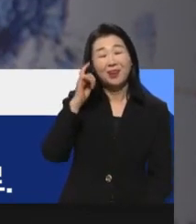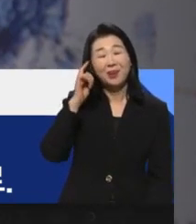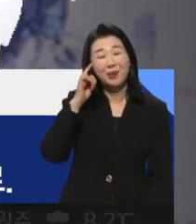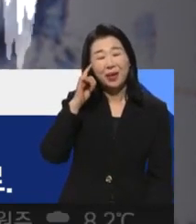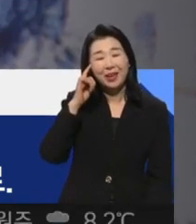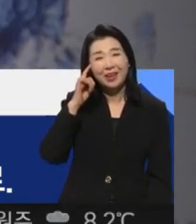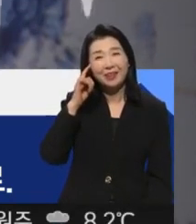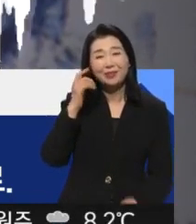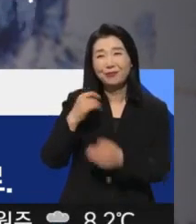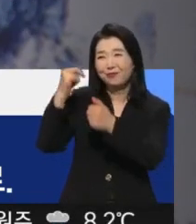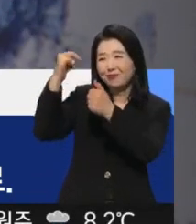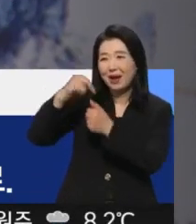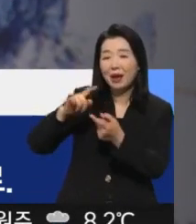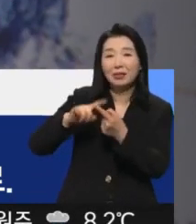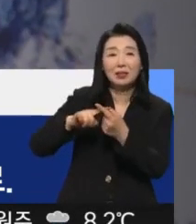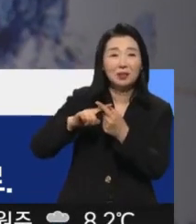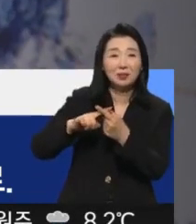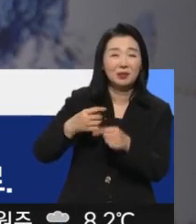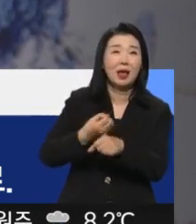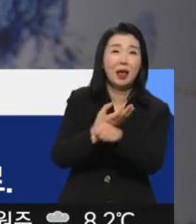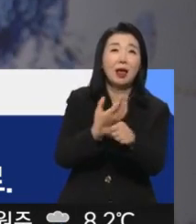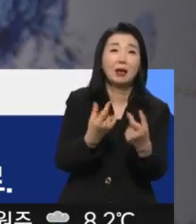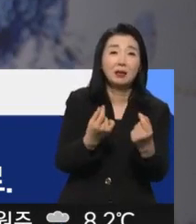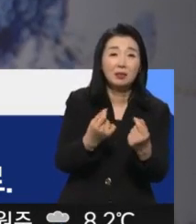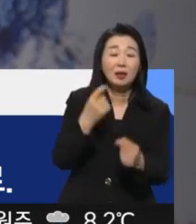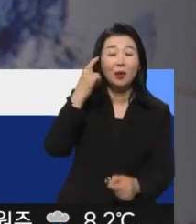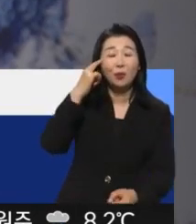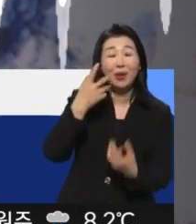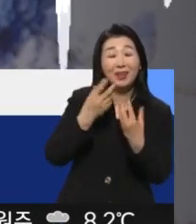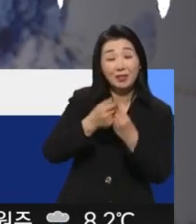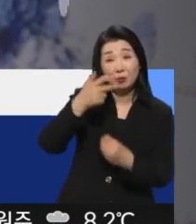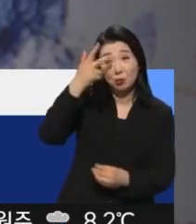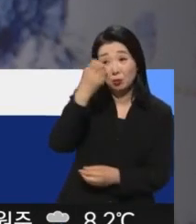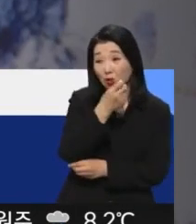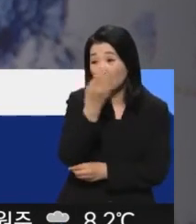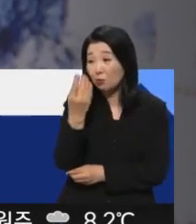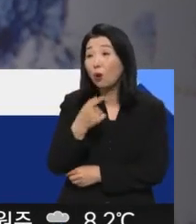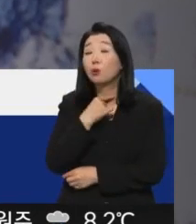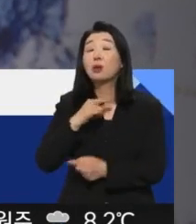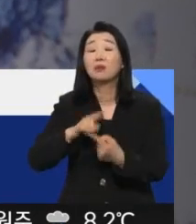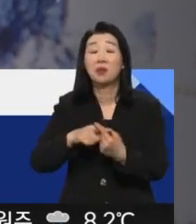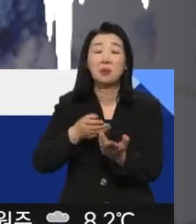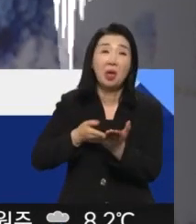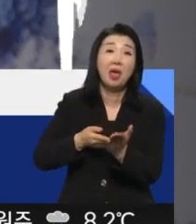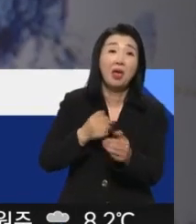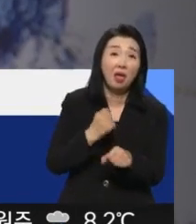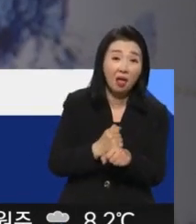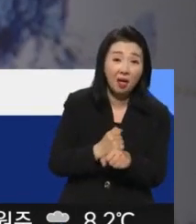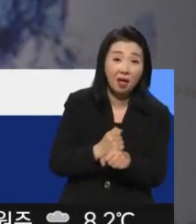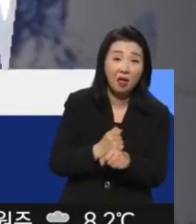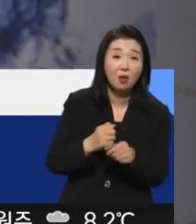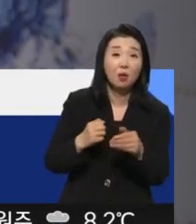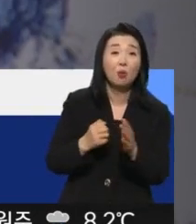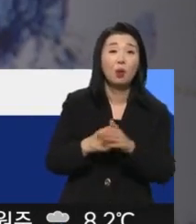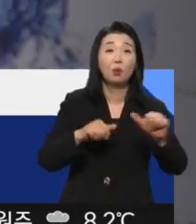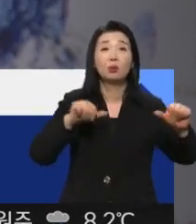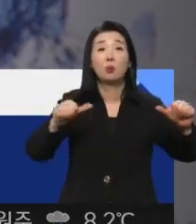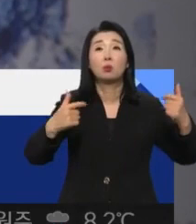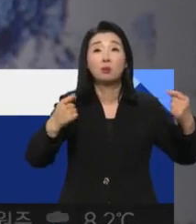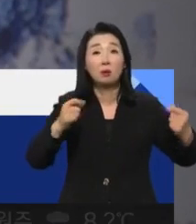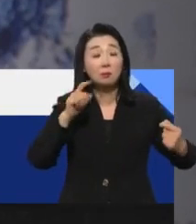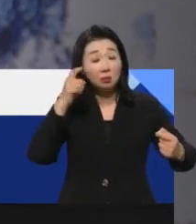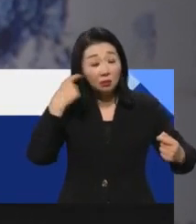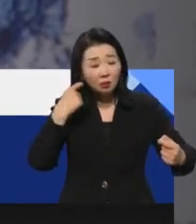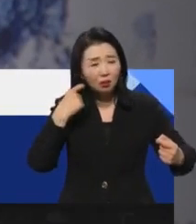것 같아요. 조선일보가 원하는 대로 예를 들면. 그러면 그분들에게 마치 5대5처럼 비춰지는 거예요.